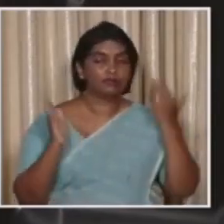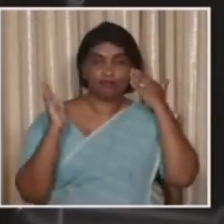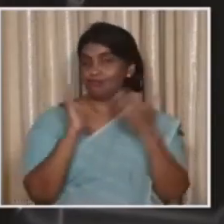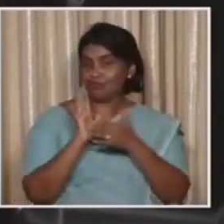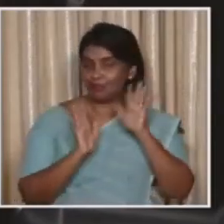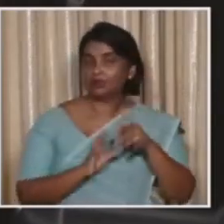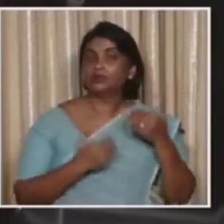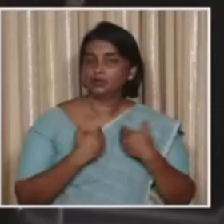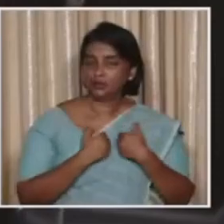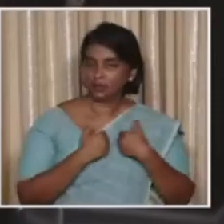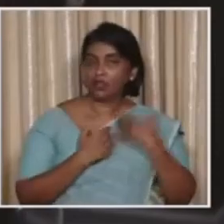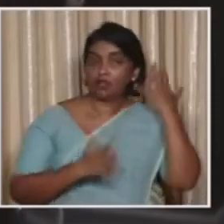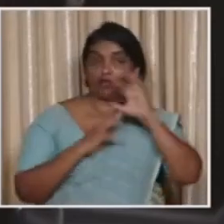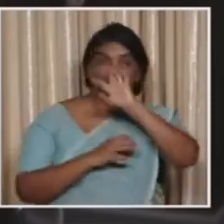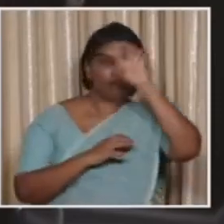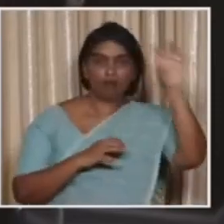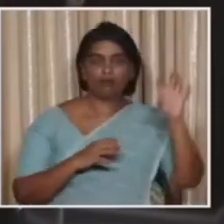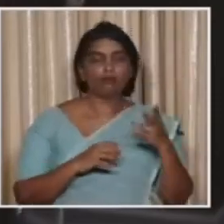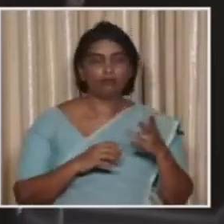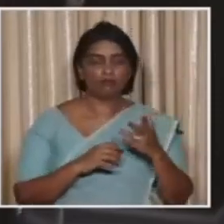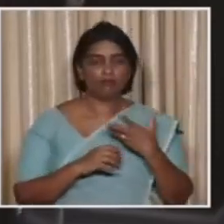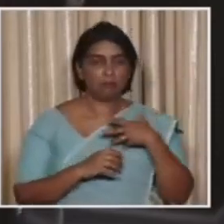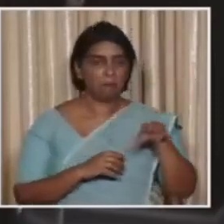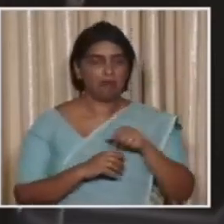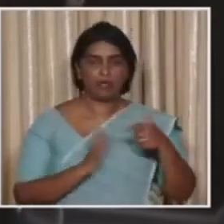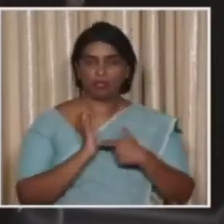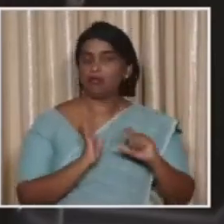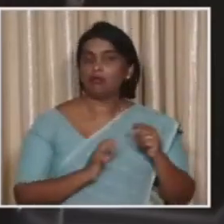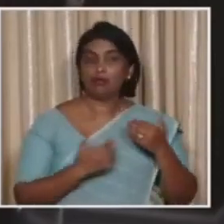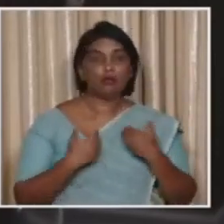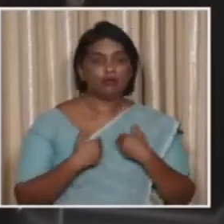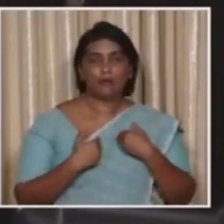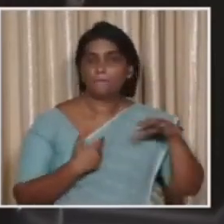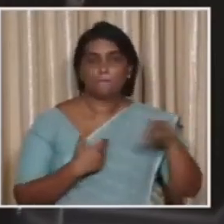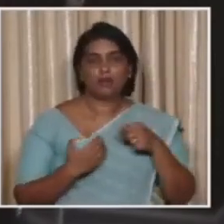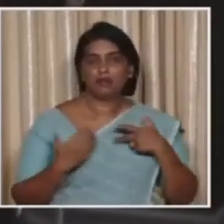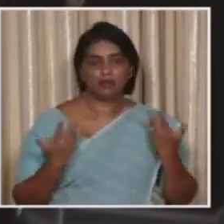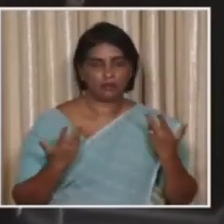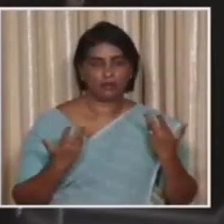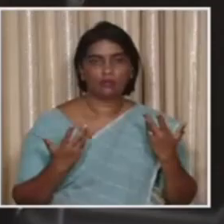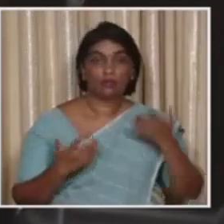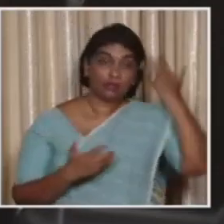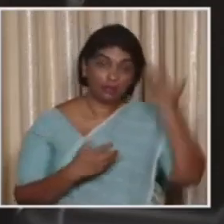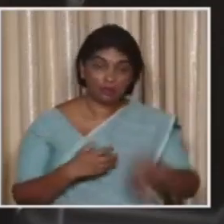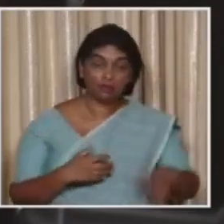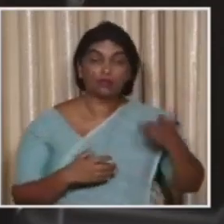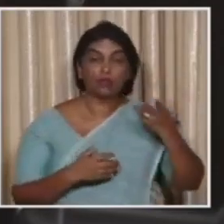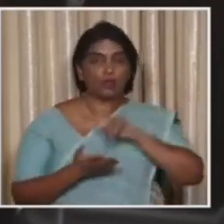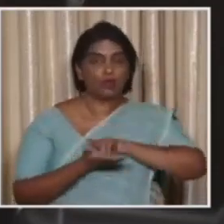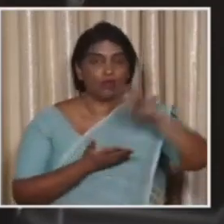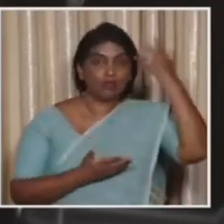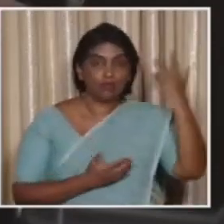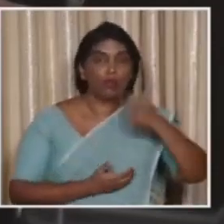එක්ක අපේ ලෝකයේ අනිත් රටවල බයෝමැට්‍රික්ස් පාවිච්චි කරනවා. අපේ රටේ පාවිච්චි කරන්නේ අර මෘතදේහයක් නැති